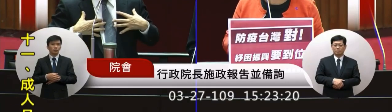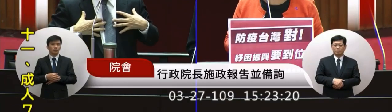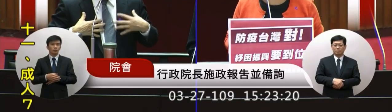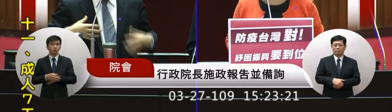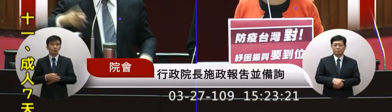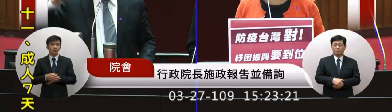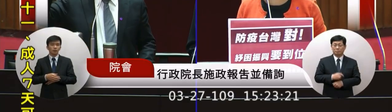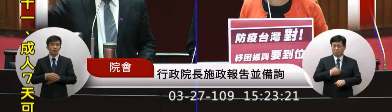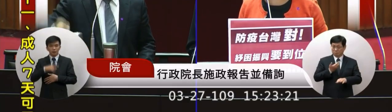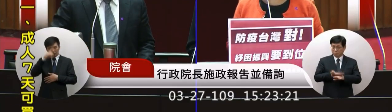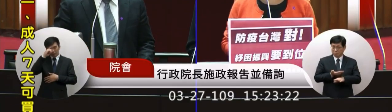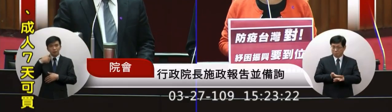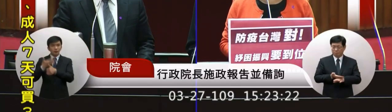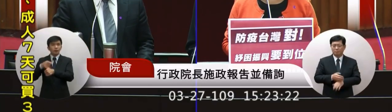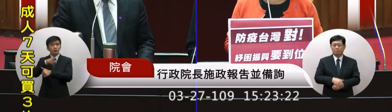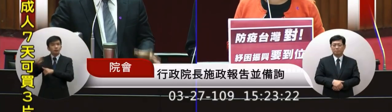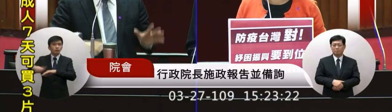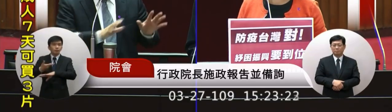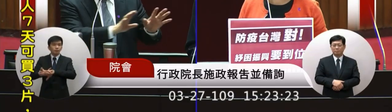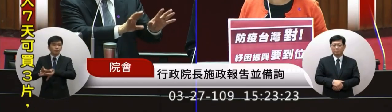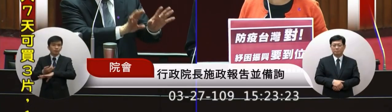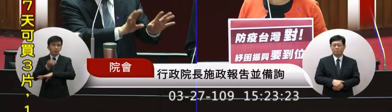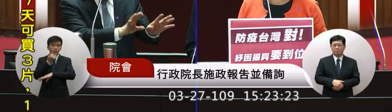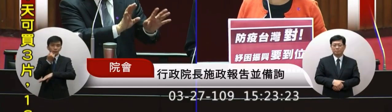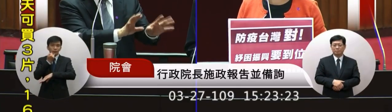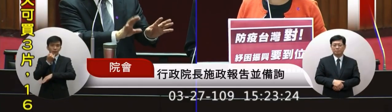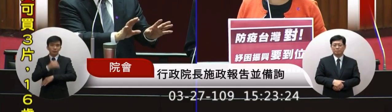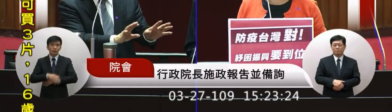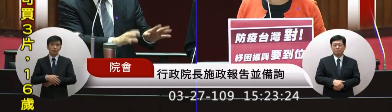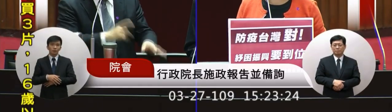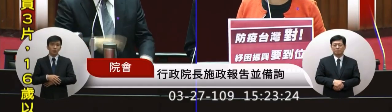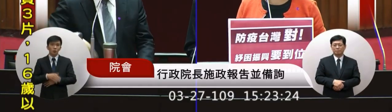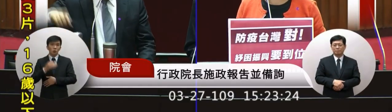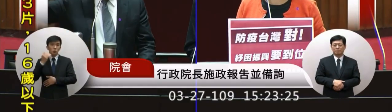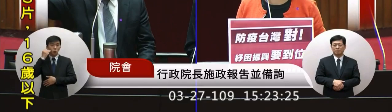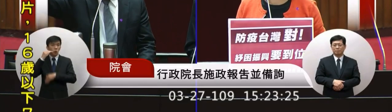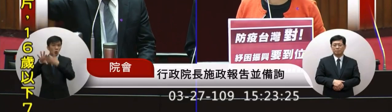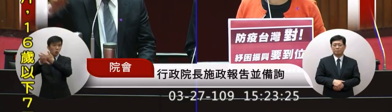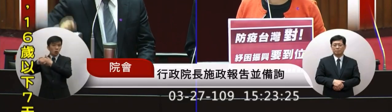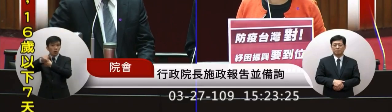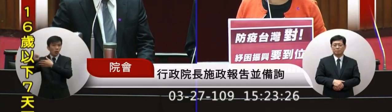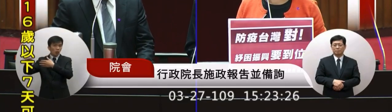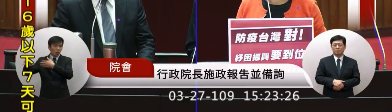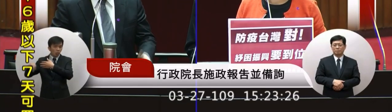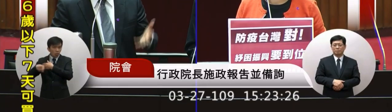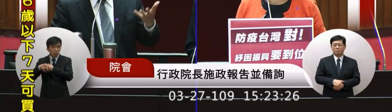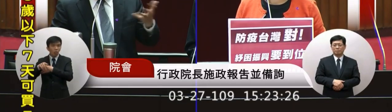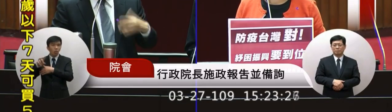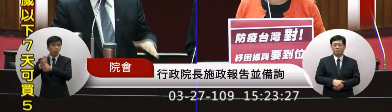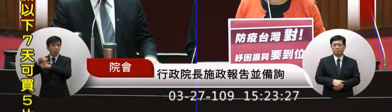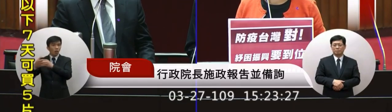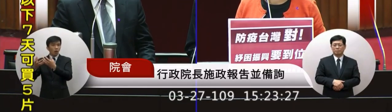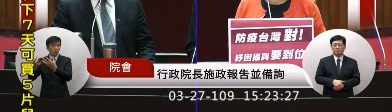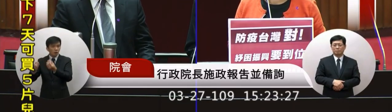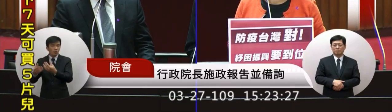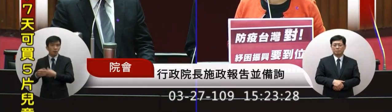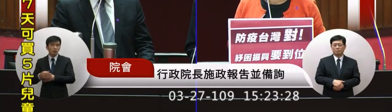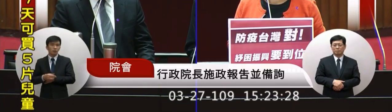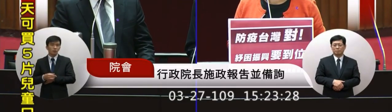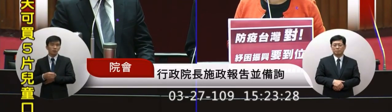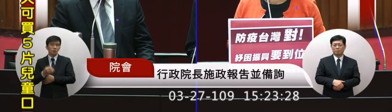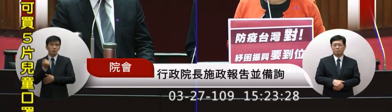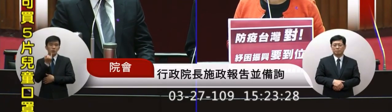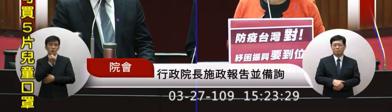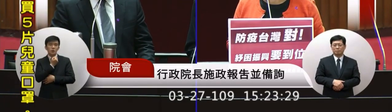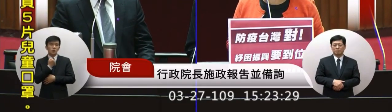得介有啊？ 安心吗？ 嘿啦，啊无，你若无国内照顾好， 无钱买得寄国外吼，有个人就心